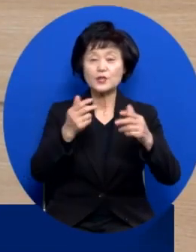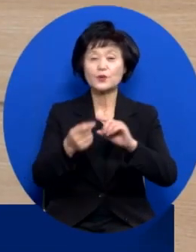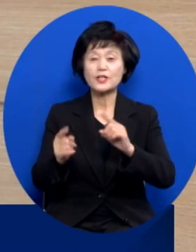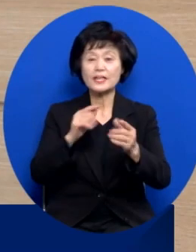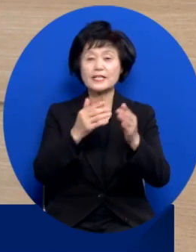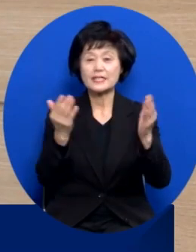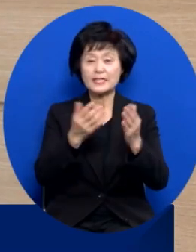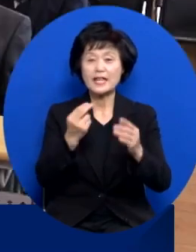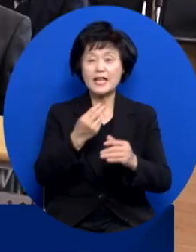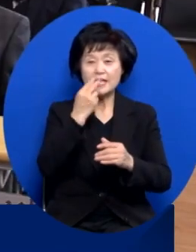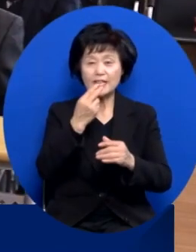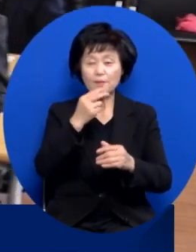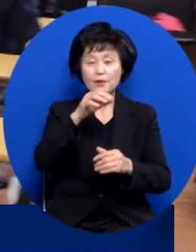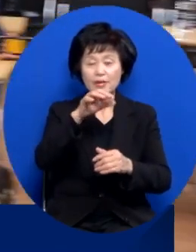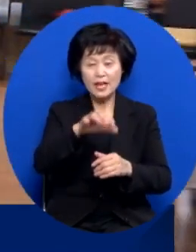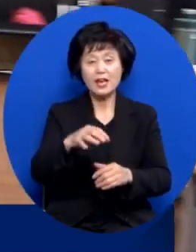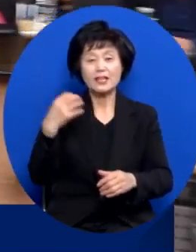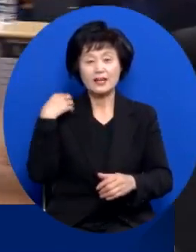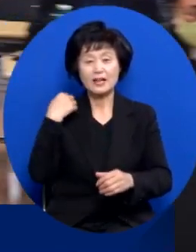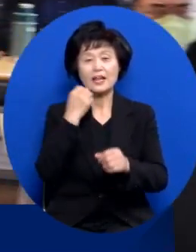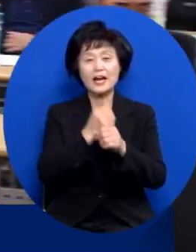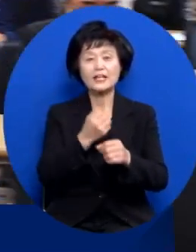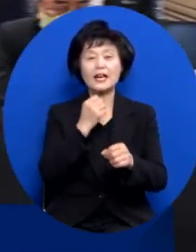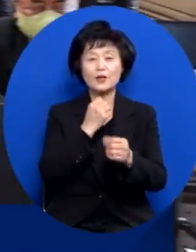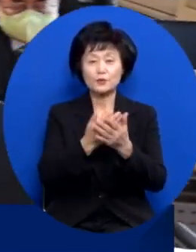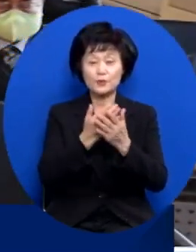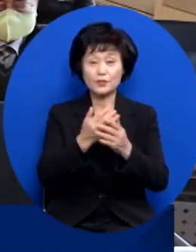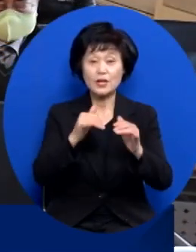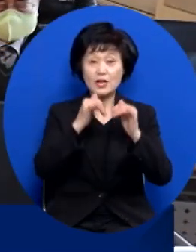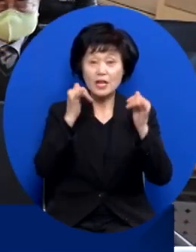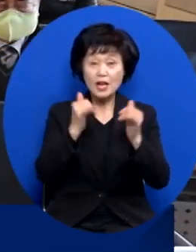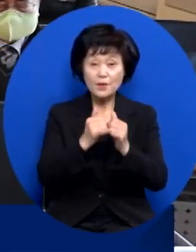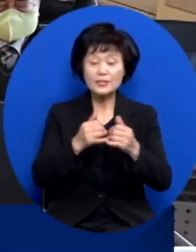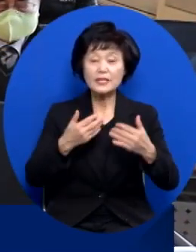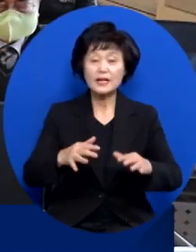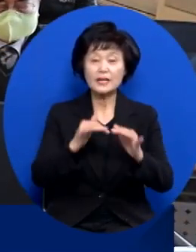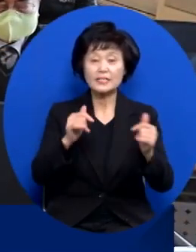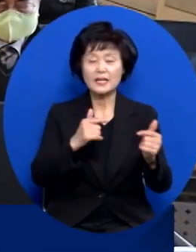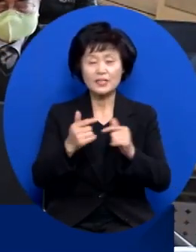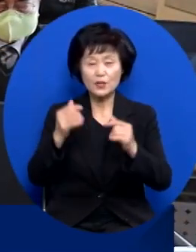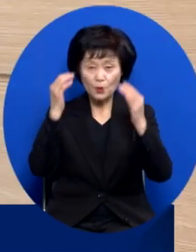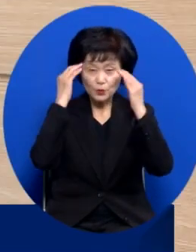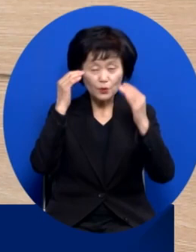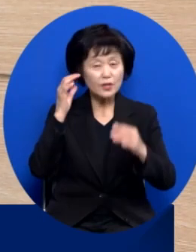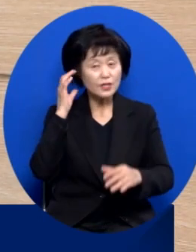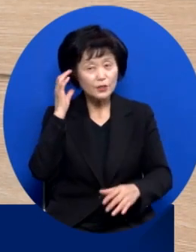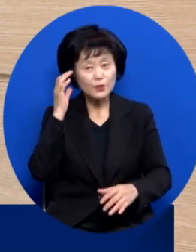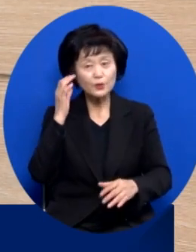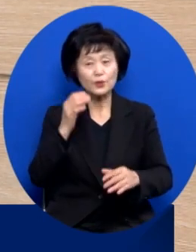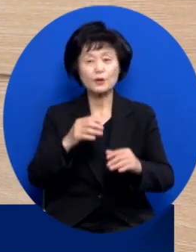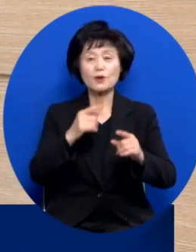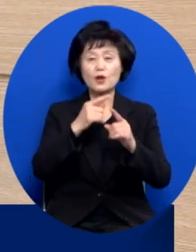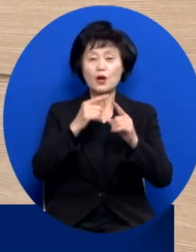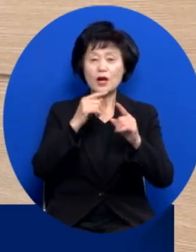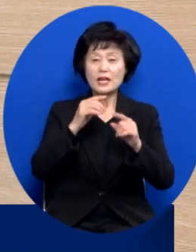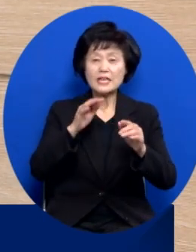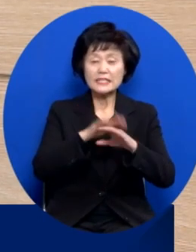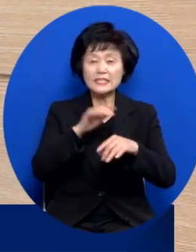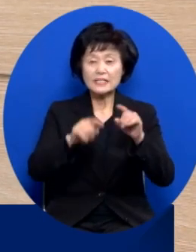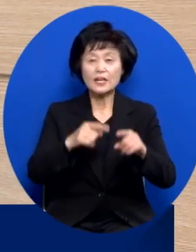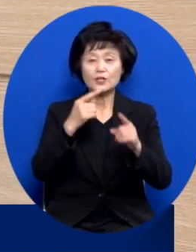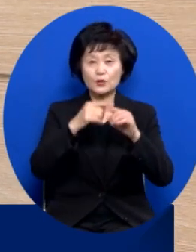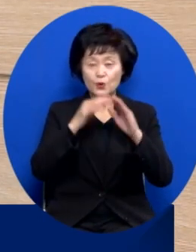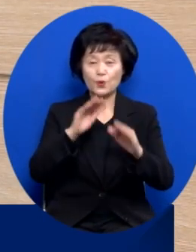역할을 하도록 하옵소서. 이제 교회가 깨어나 선지적인 외침을 외치게 하옵소서. 생태 정의를